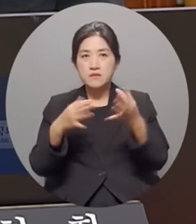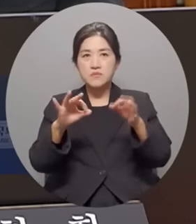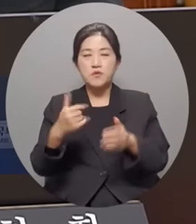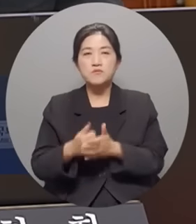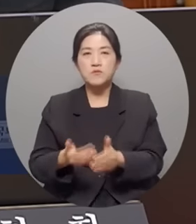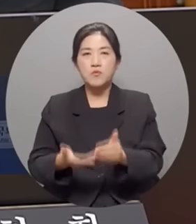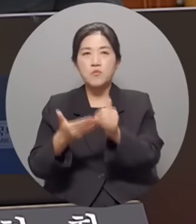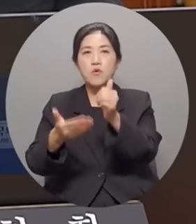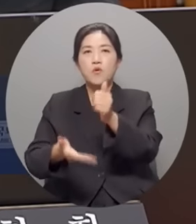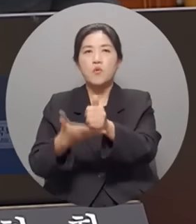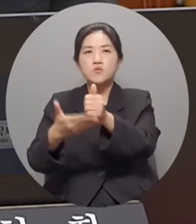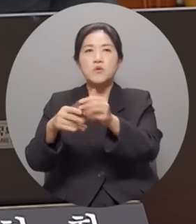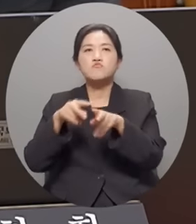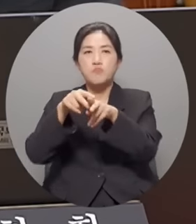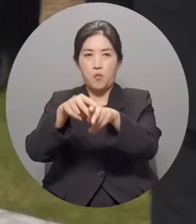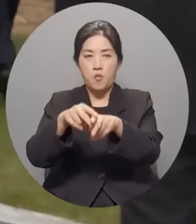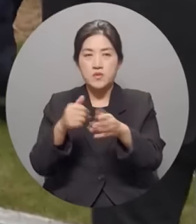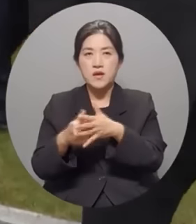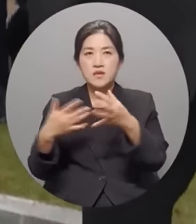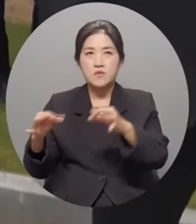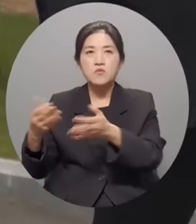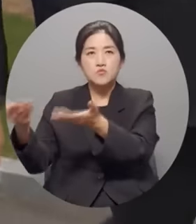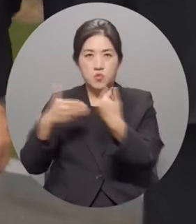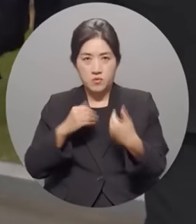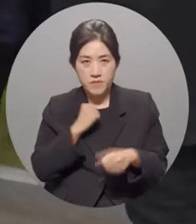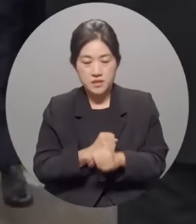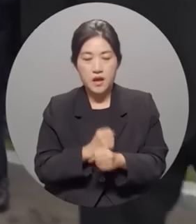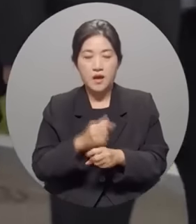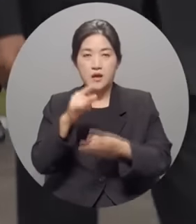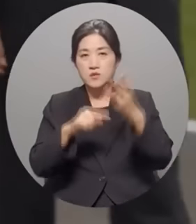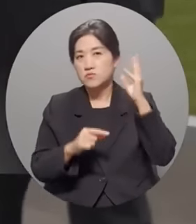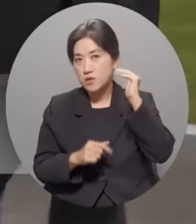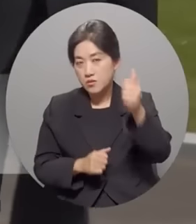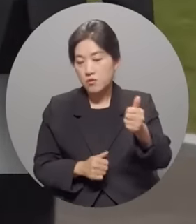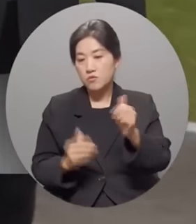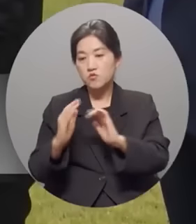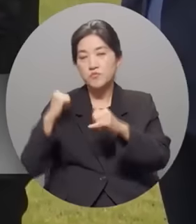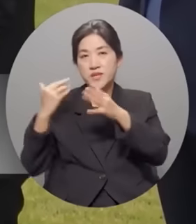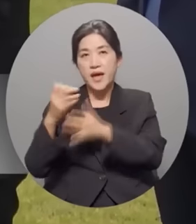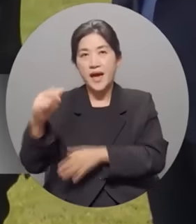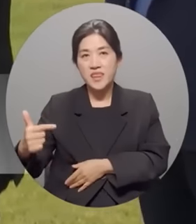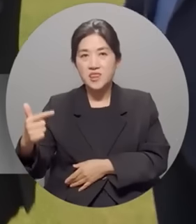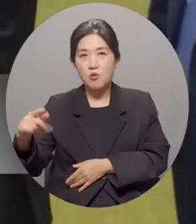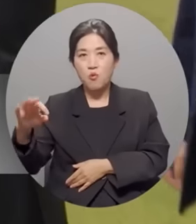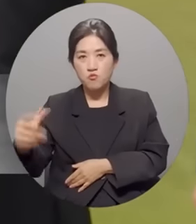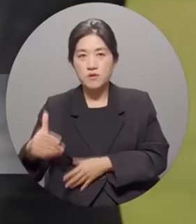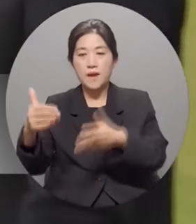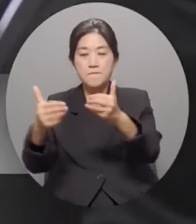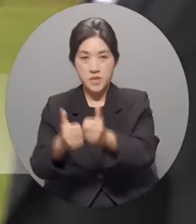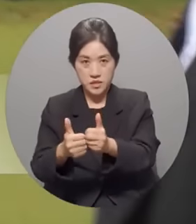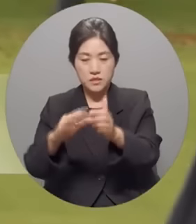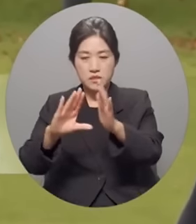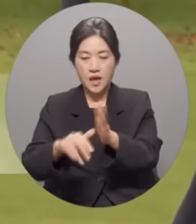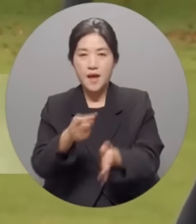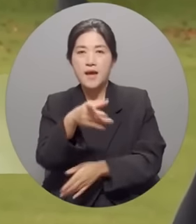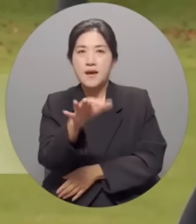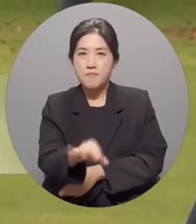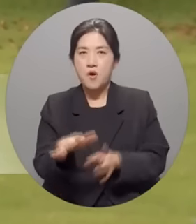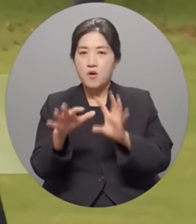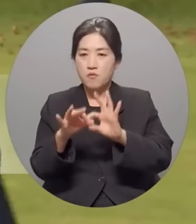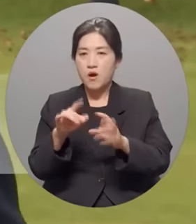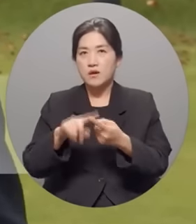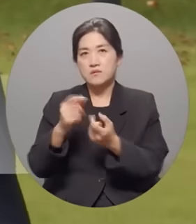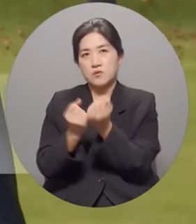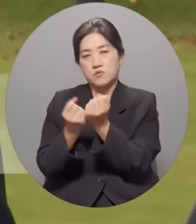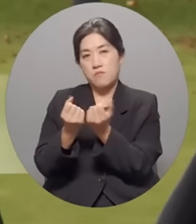김관희 여사가 좋고 윤성열 대통령은 국민의 힘 한동훈 대표와의 면담에서 명 씨와의 관계도